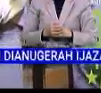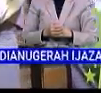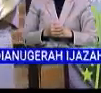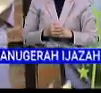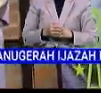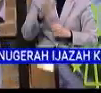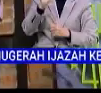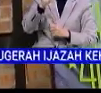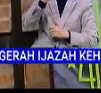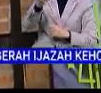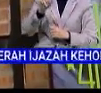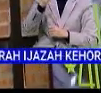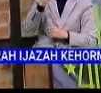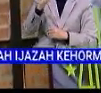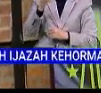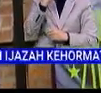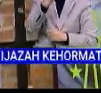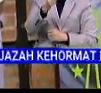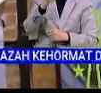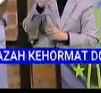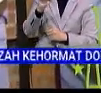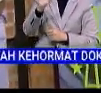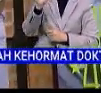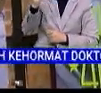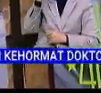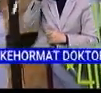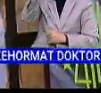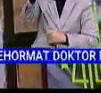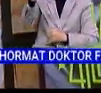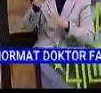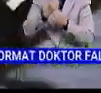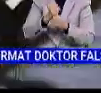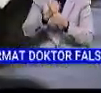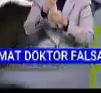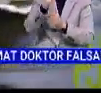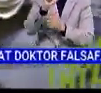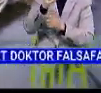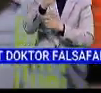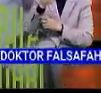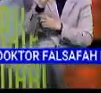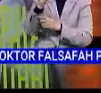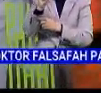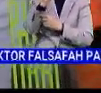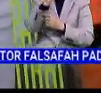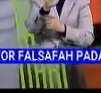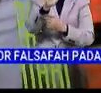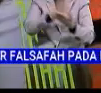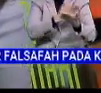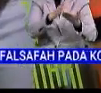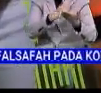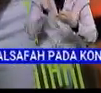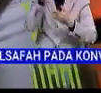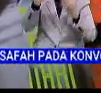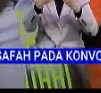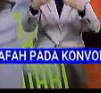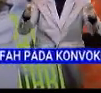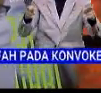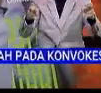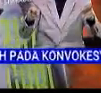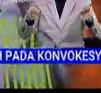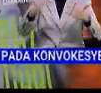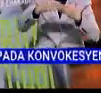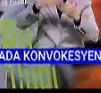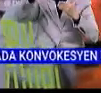Jelas Ajai, Sofia juga dalam perancangan menghasilkan album mini dengan 5 buah lagu dan bakal dilancarkan tidak lama